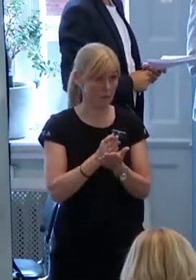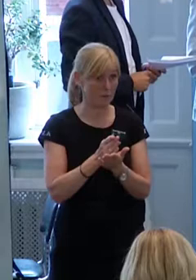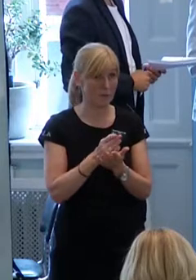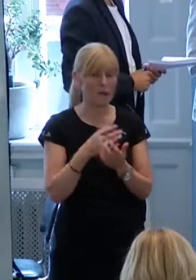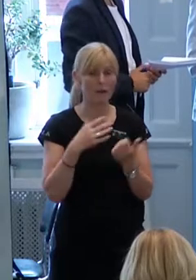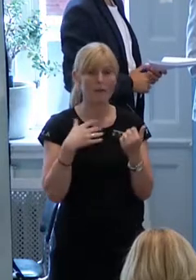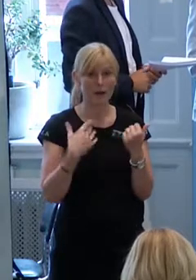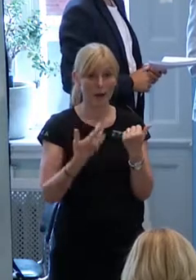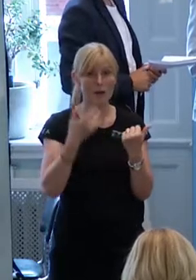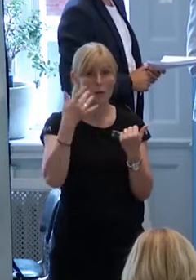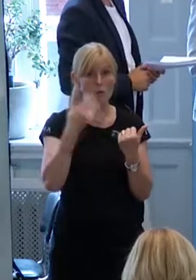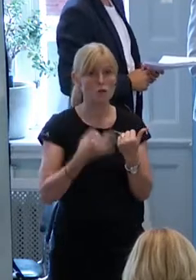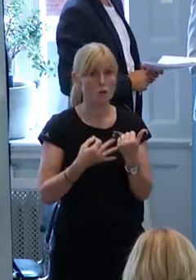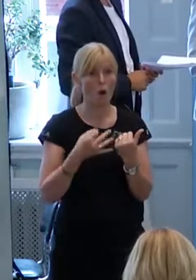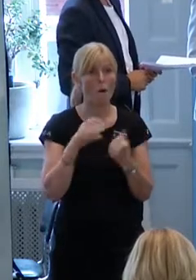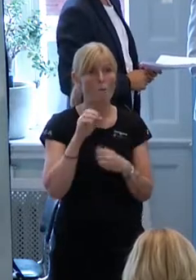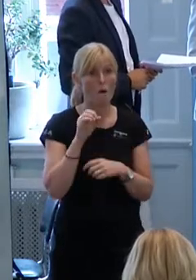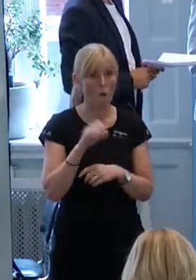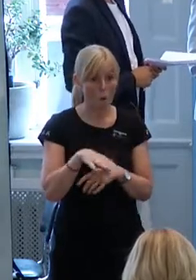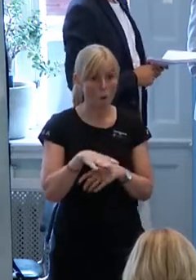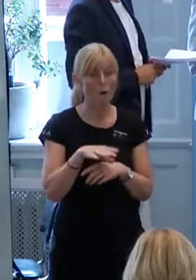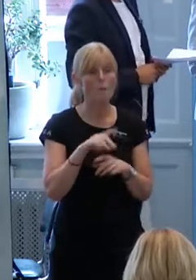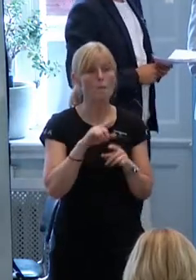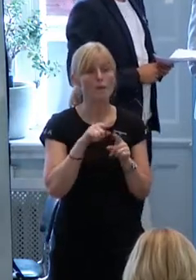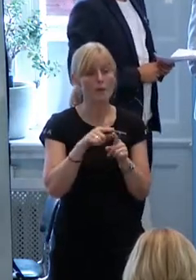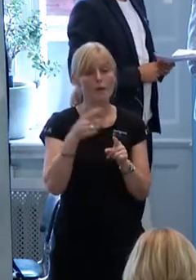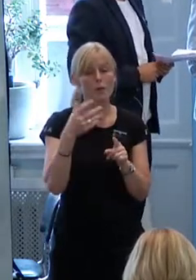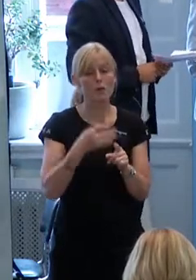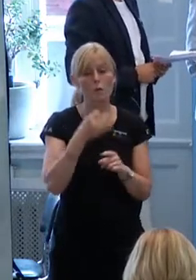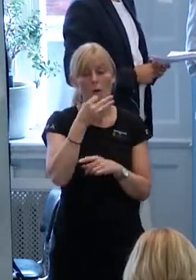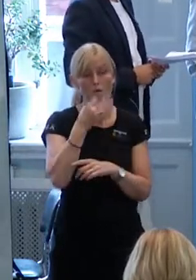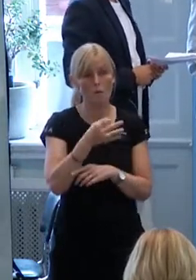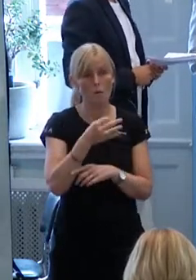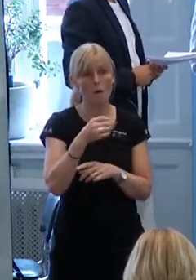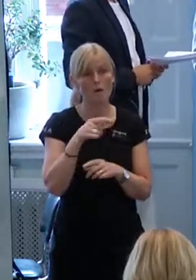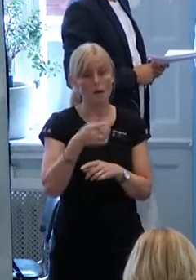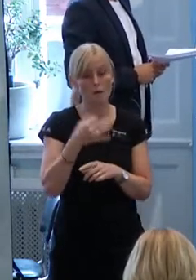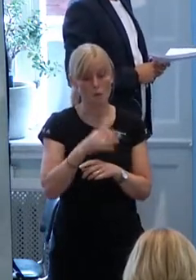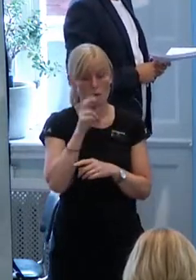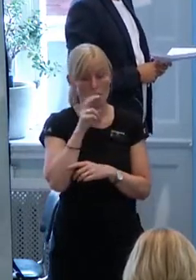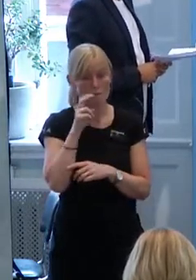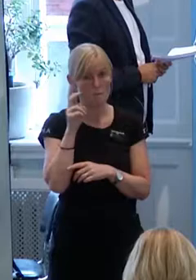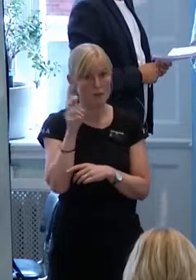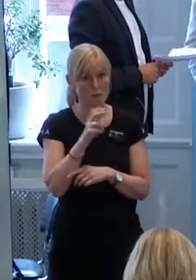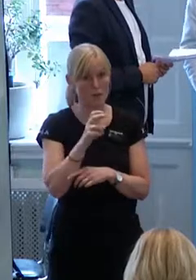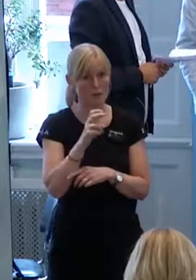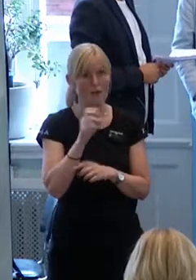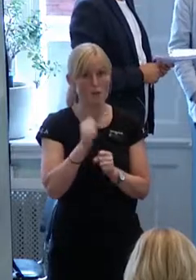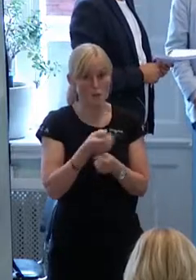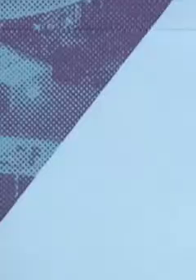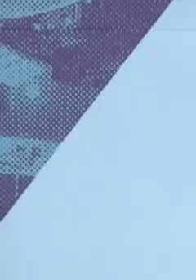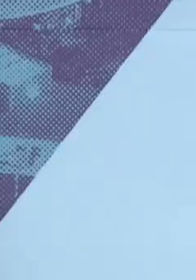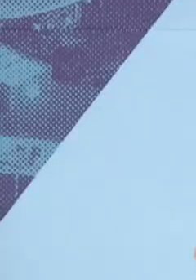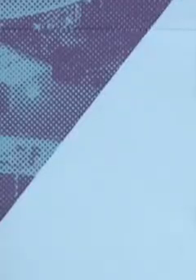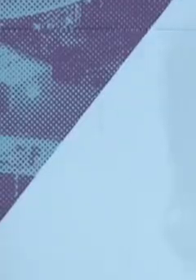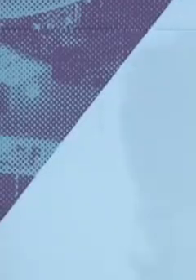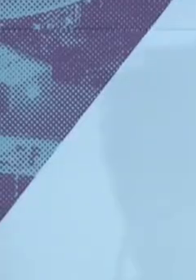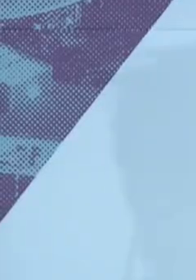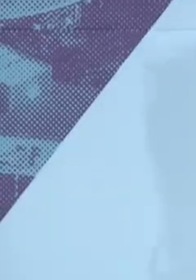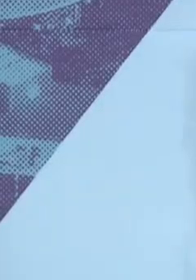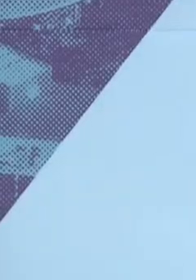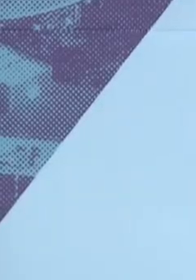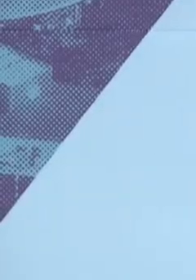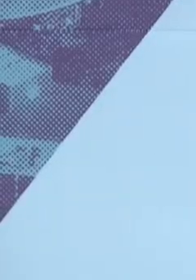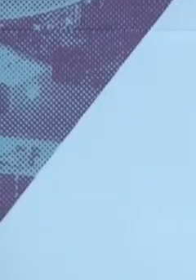också kunskapen om de här frågorna, om de här perspektiven som behöver breddas. Fler måste bära dem och vilja bära fram